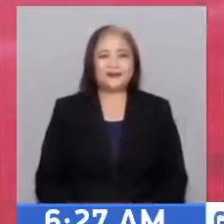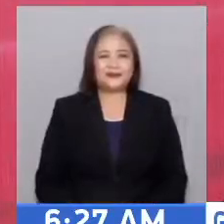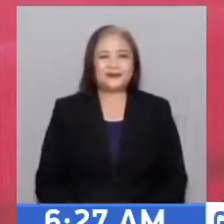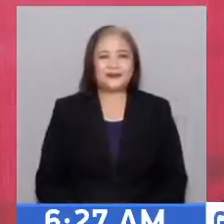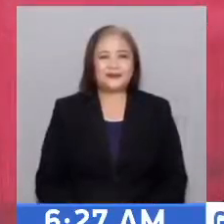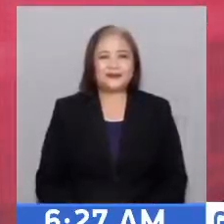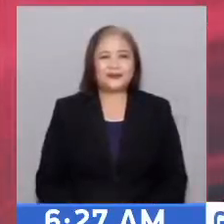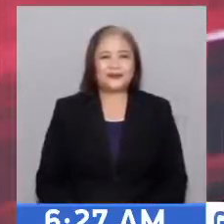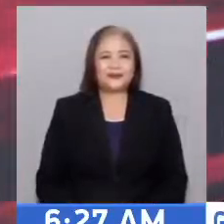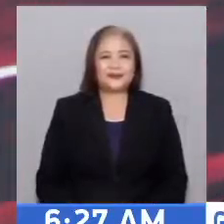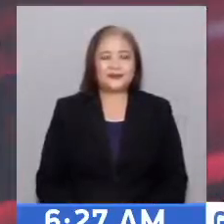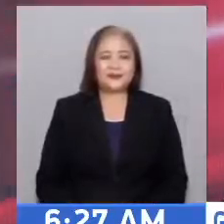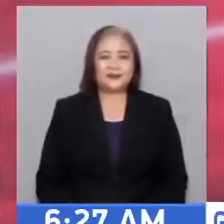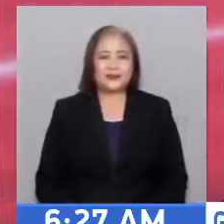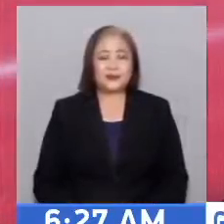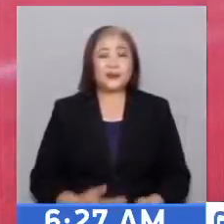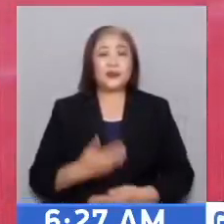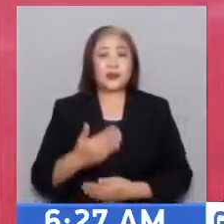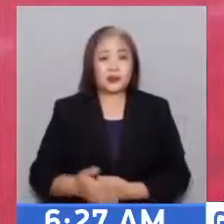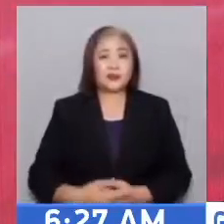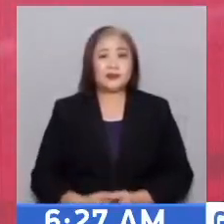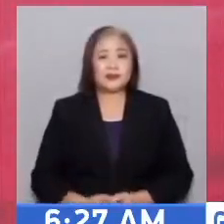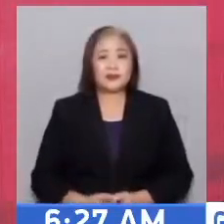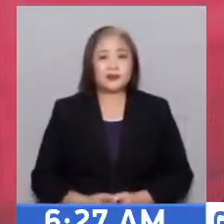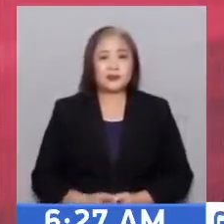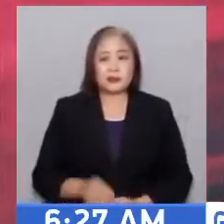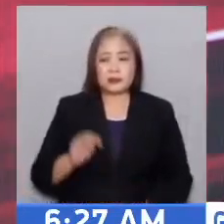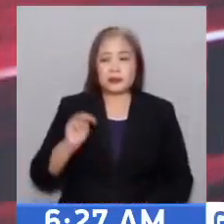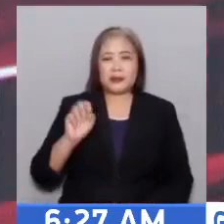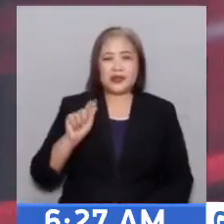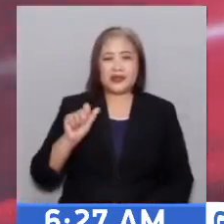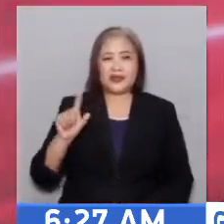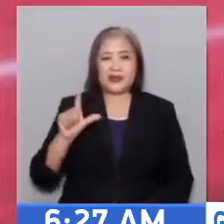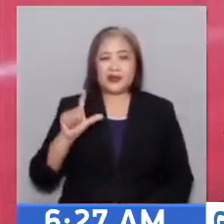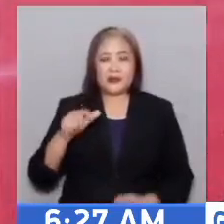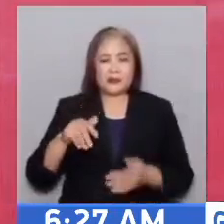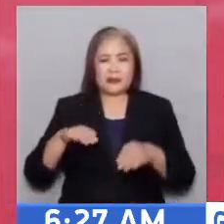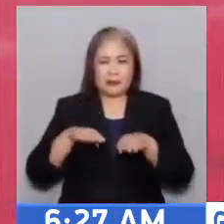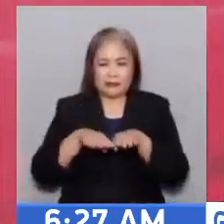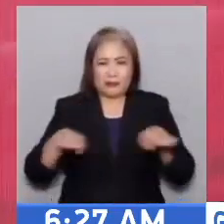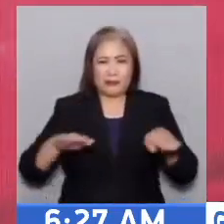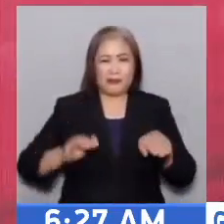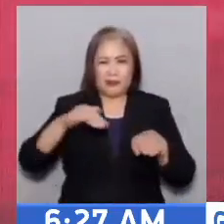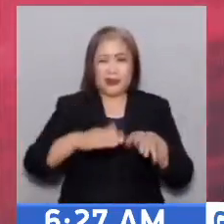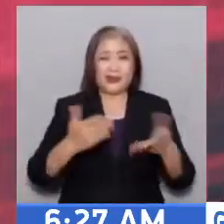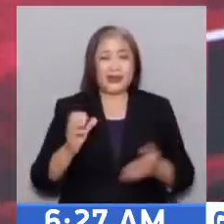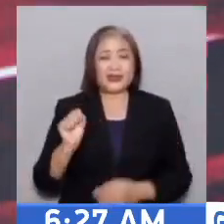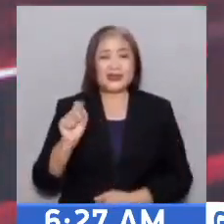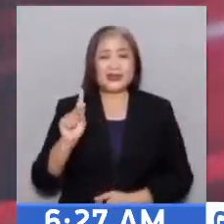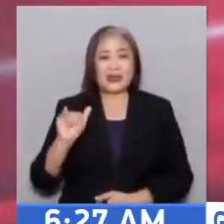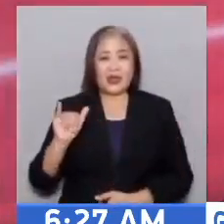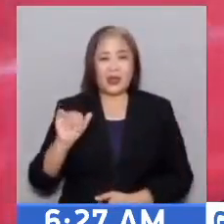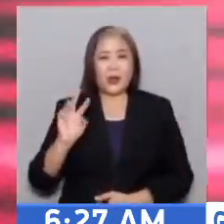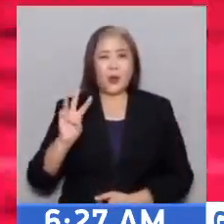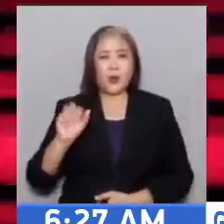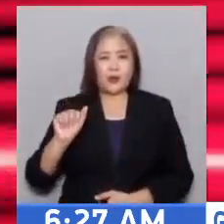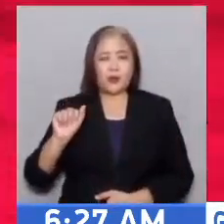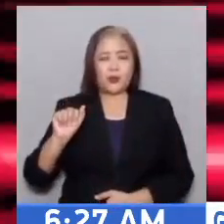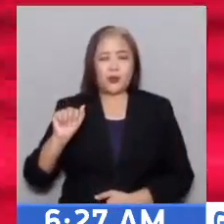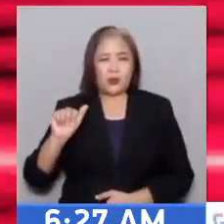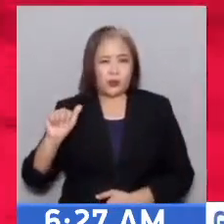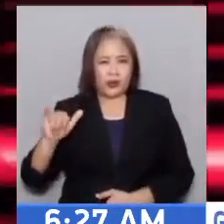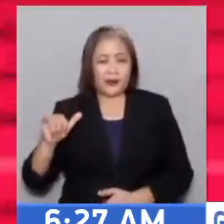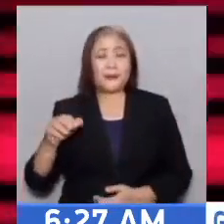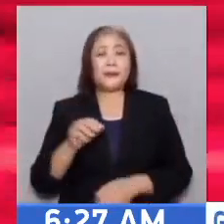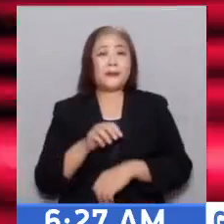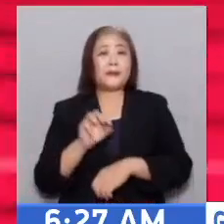Takaw disgrasya ang metal plates sa mga lubak sa ginagawang bahagi ng Skyway sa Malate, Maynila. Live mula sa Maynila, may unang balita si